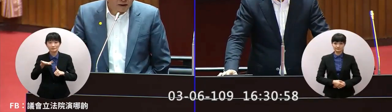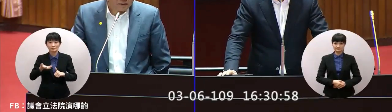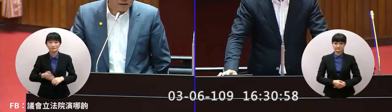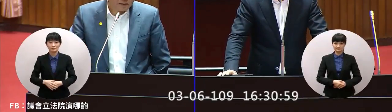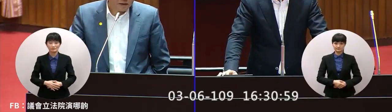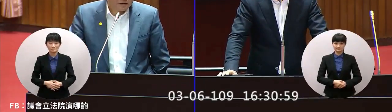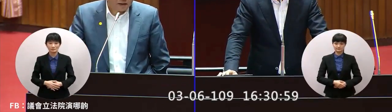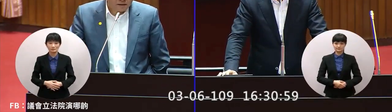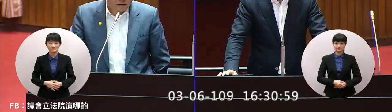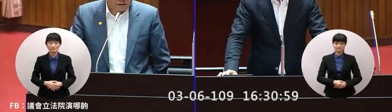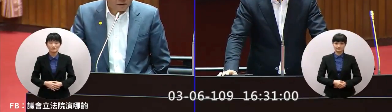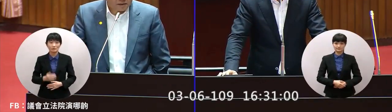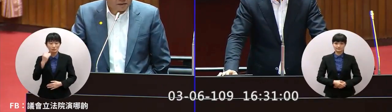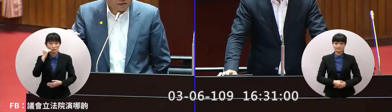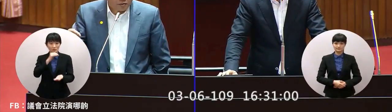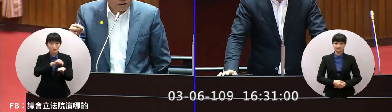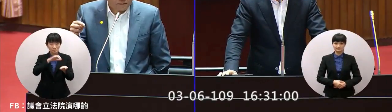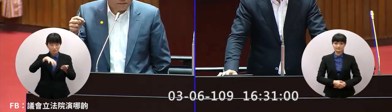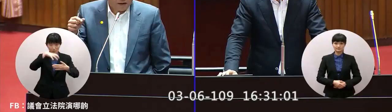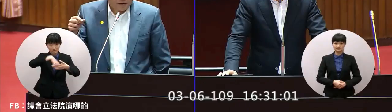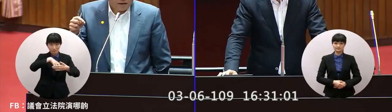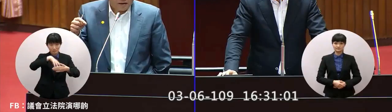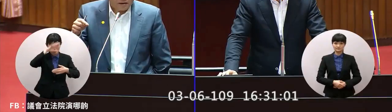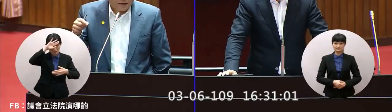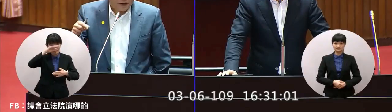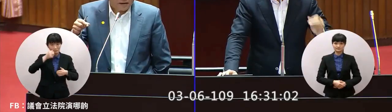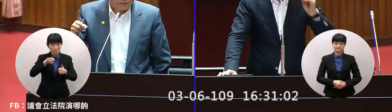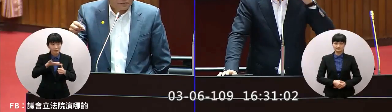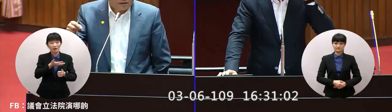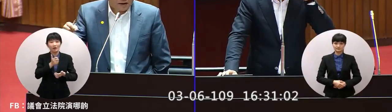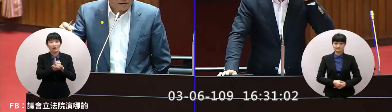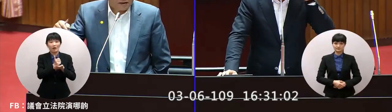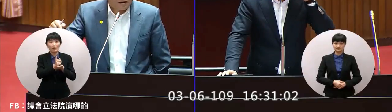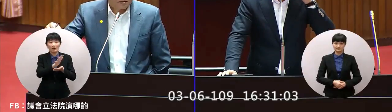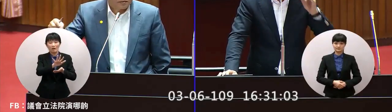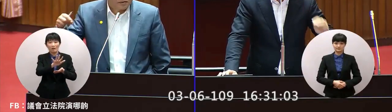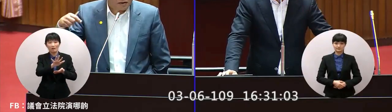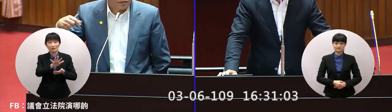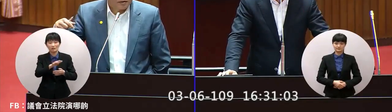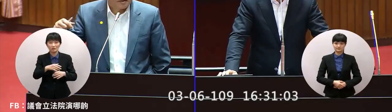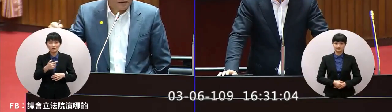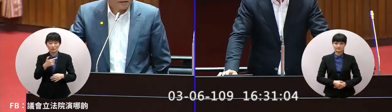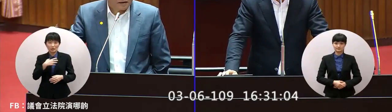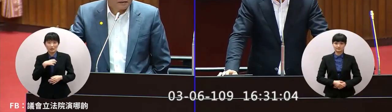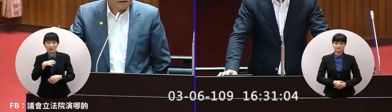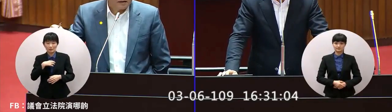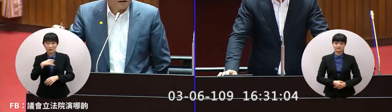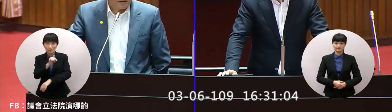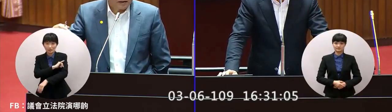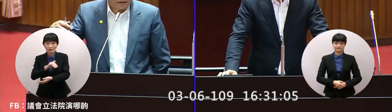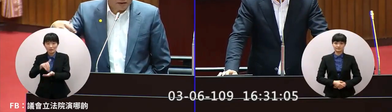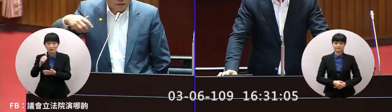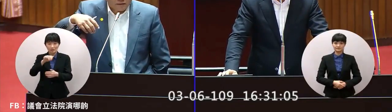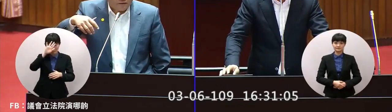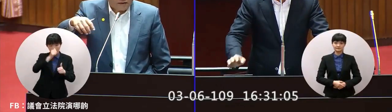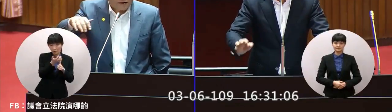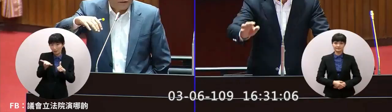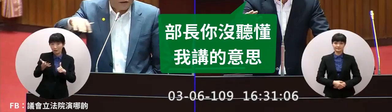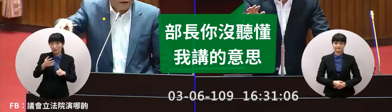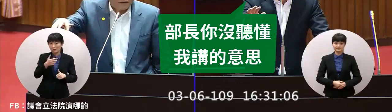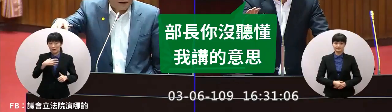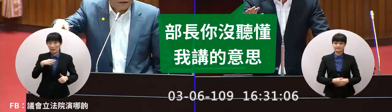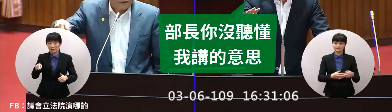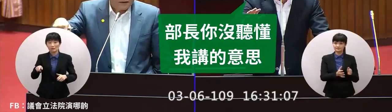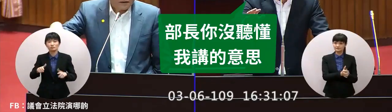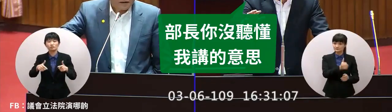实我们在一旦在院内有感染的时候，其实最可怕的并不在这个医护人员受感染，好，因为即马拢有分